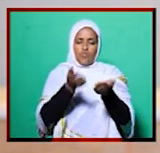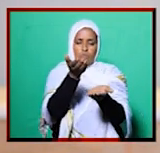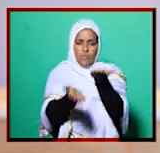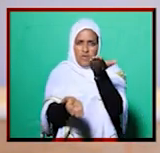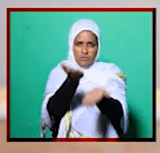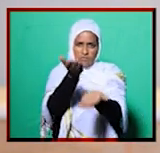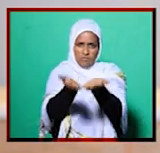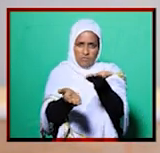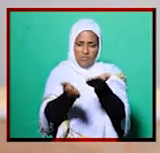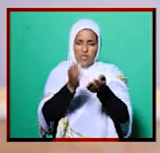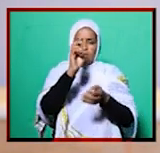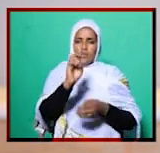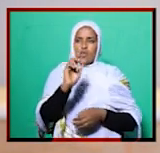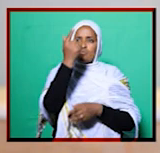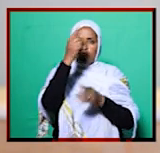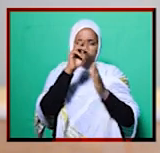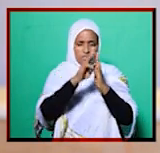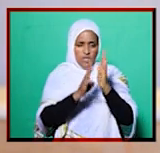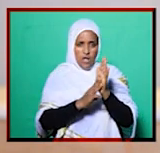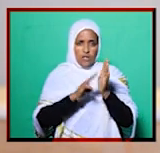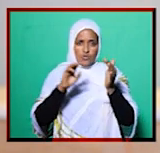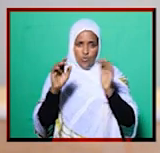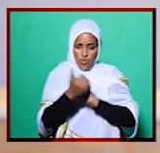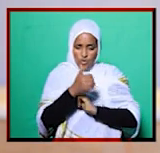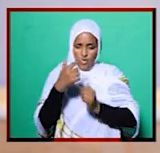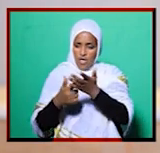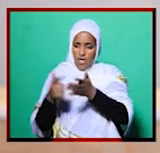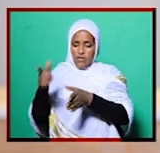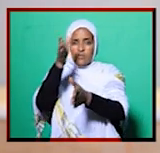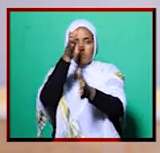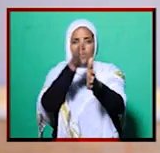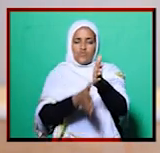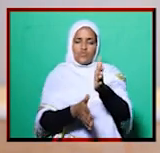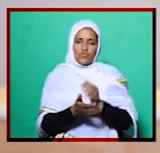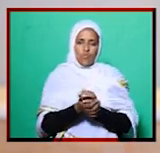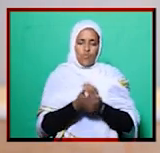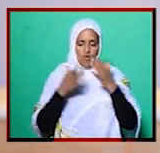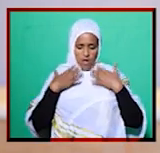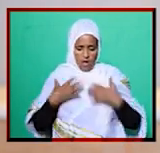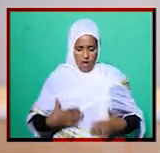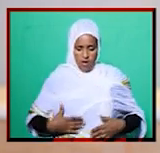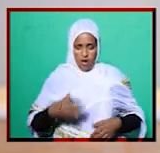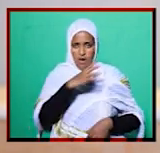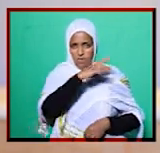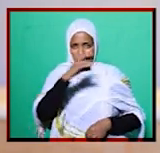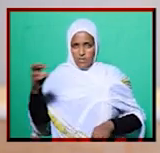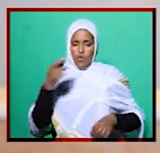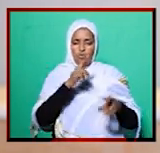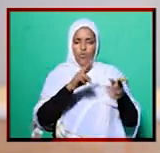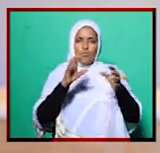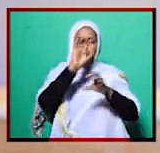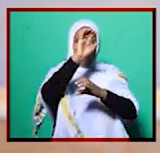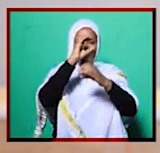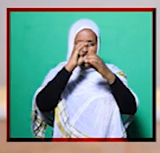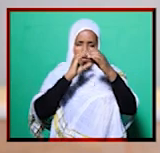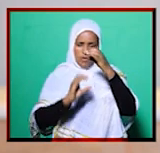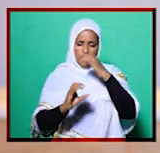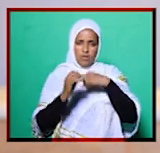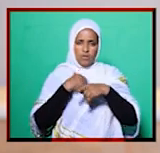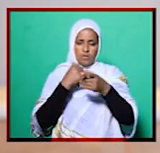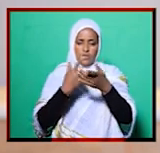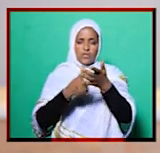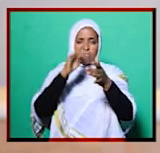ዶግማ ከሆነ ያን የሚያስፈጽሙ አካላትና ወይም ደግሞ መዋቅር አሉ። ከነዚያ መዋቅር መካከል መዋቅሮቹን